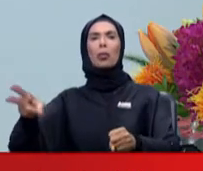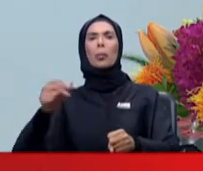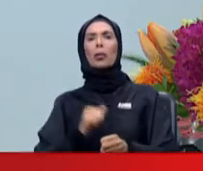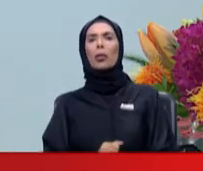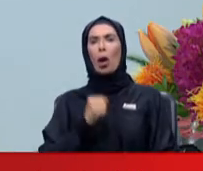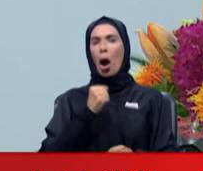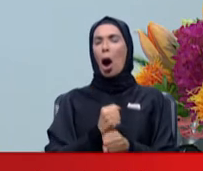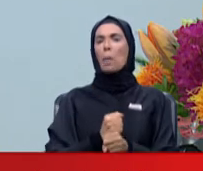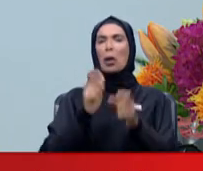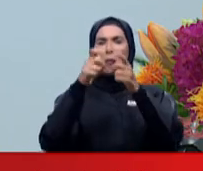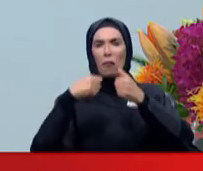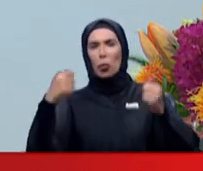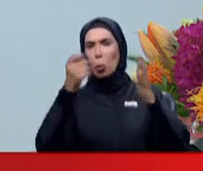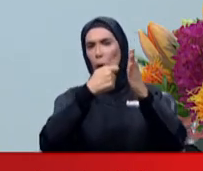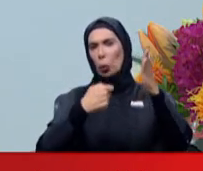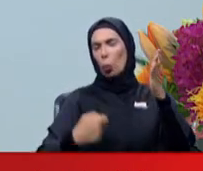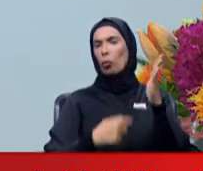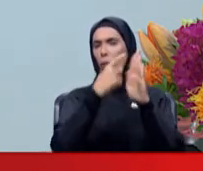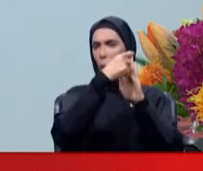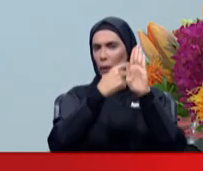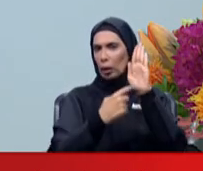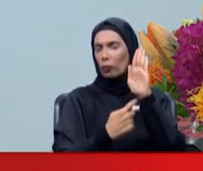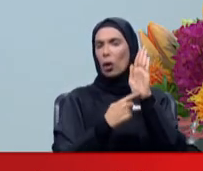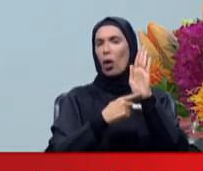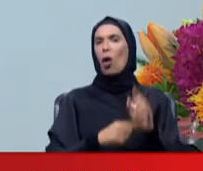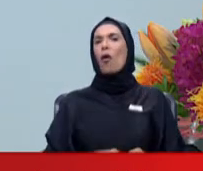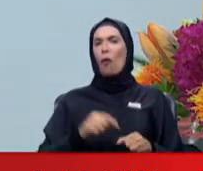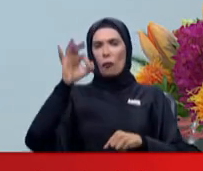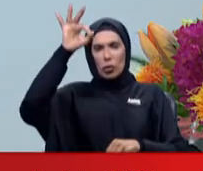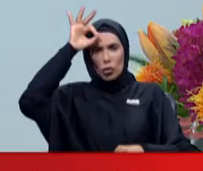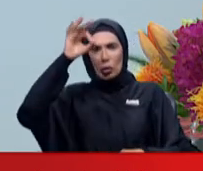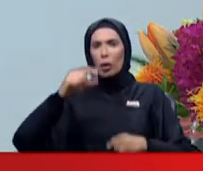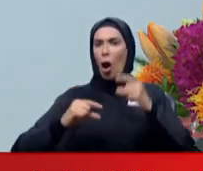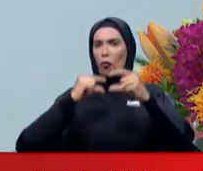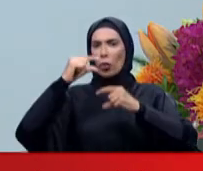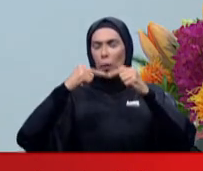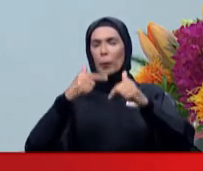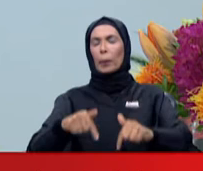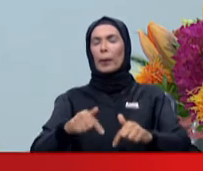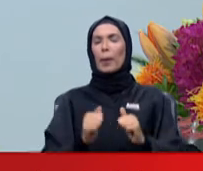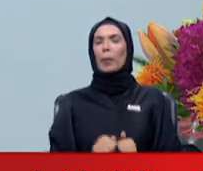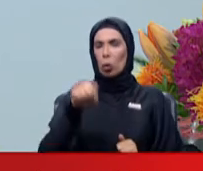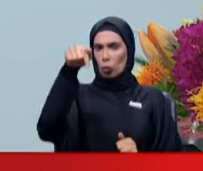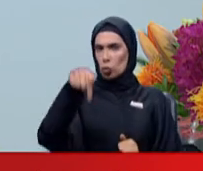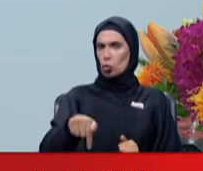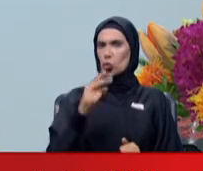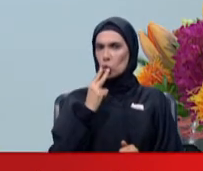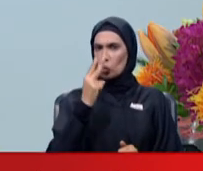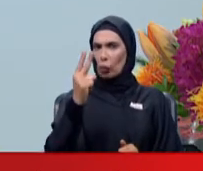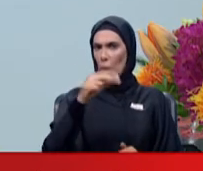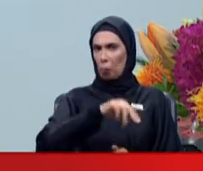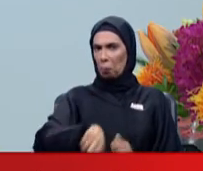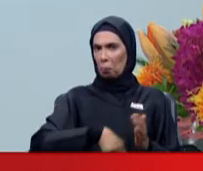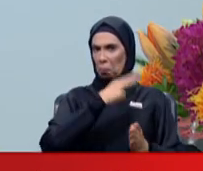العمل الصحفي والقانوني وفي سلك الشرطة وفي القطاع المصرفي، واليوم طبعا مثل ما احنا شايفين نشوفها في مواقع صنع